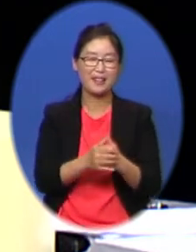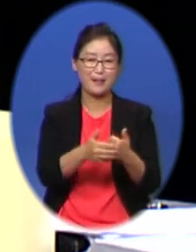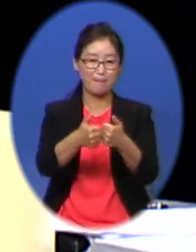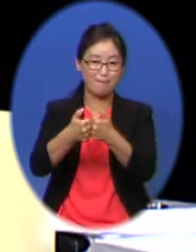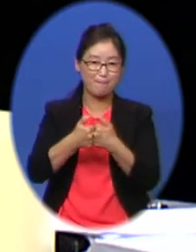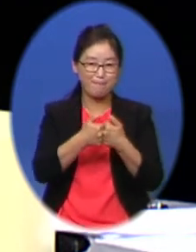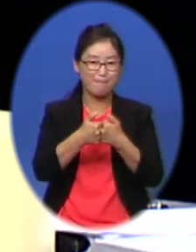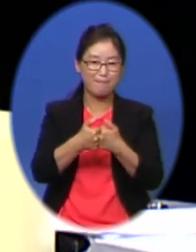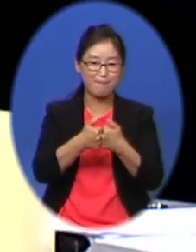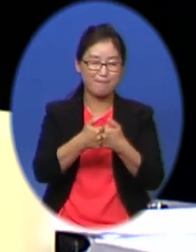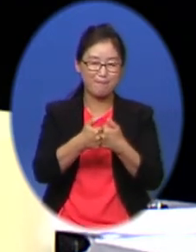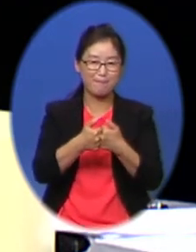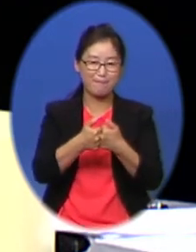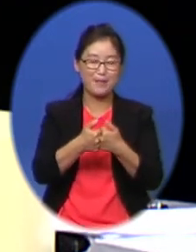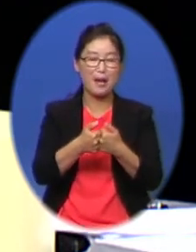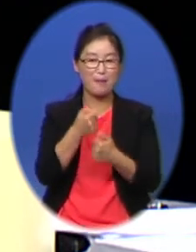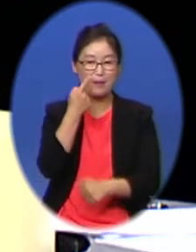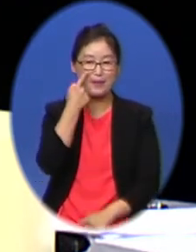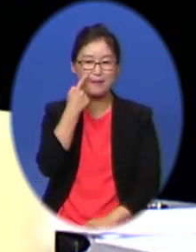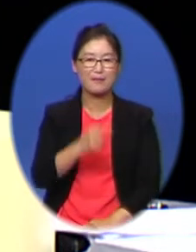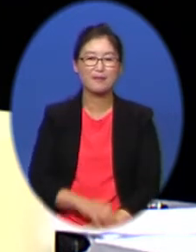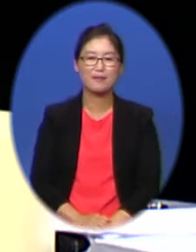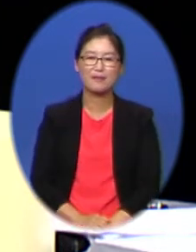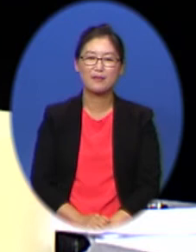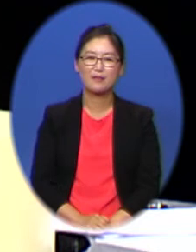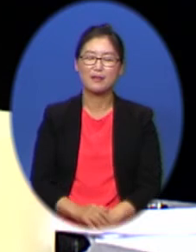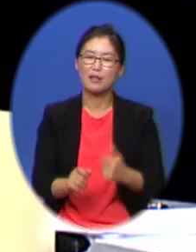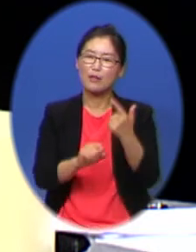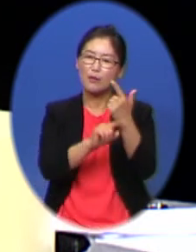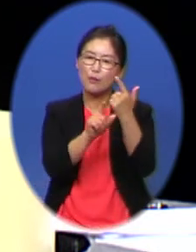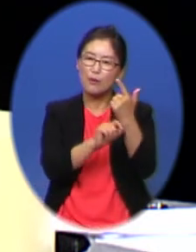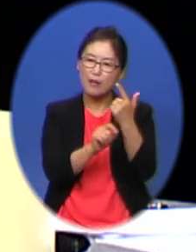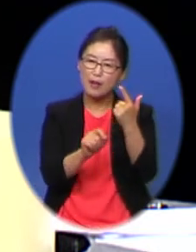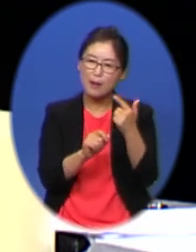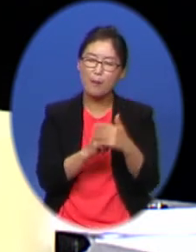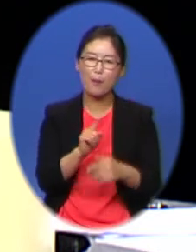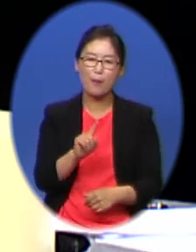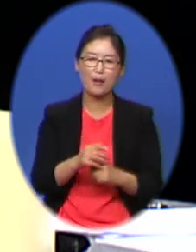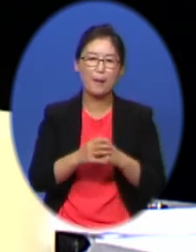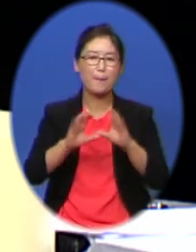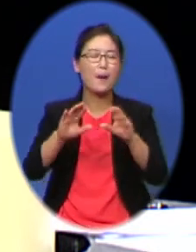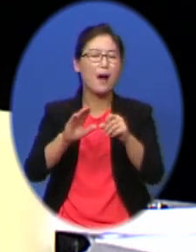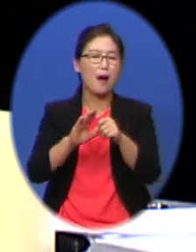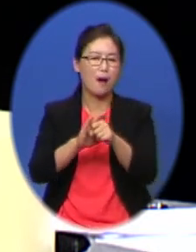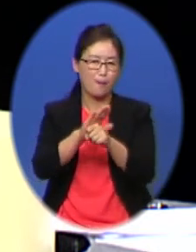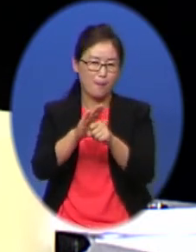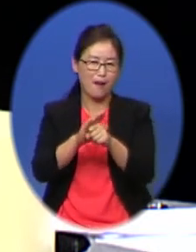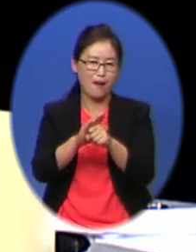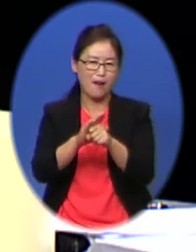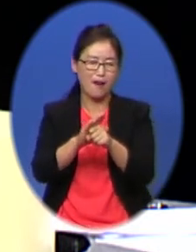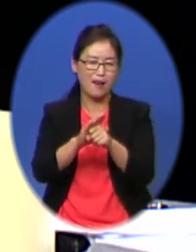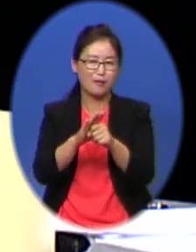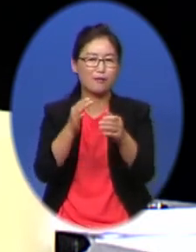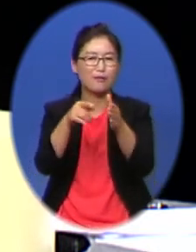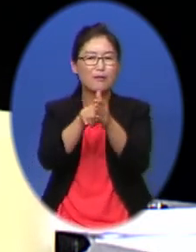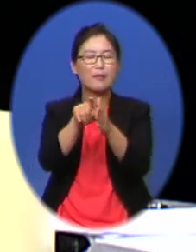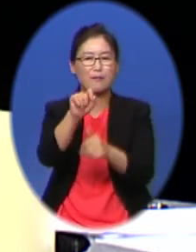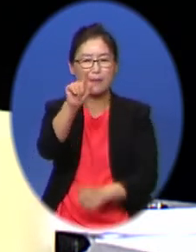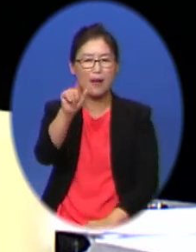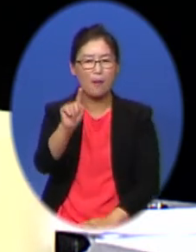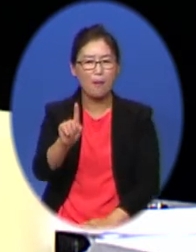상담을 시작하겠는데요. 자, 6월은 호국 보훈의 달이죠. 국가를 위해